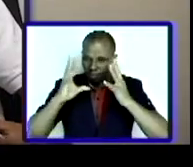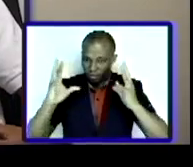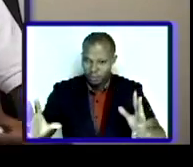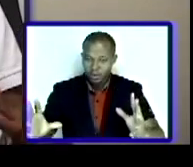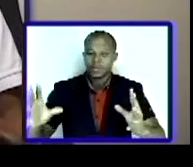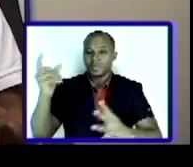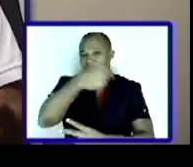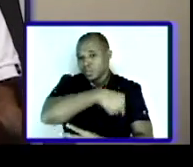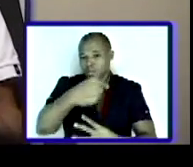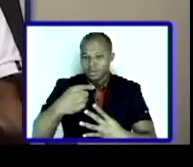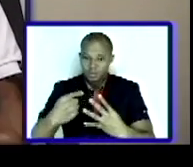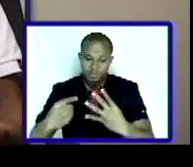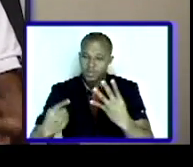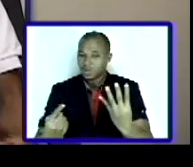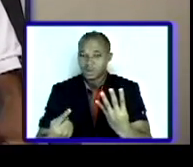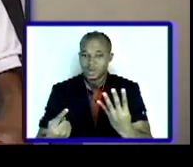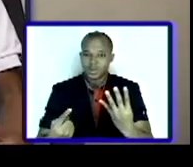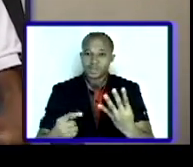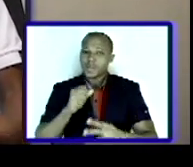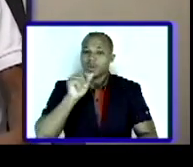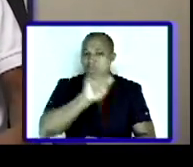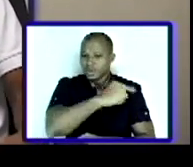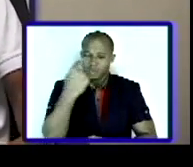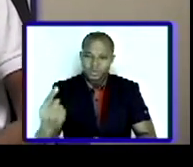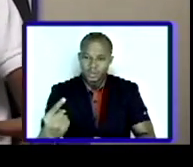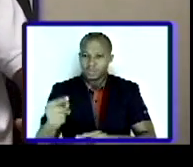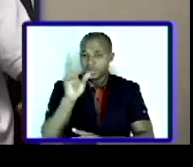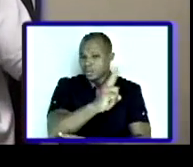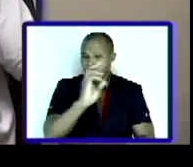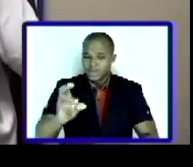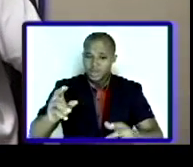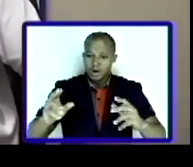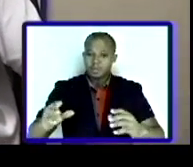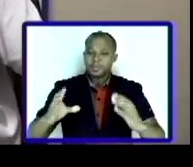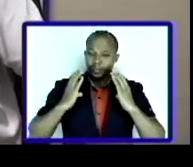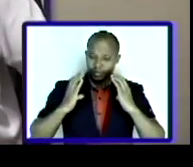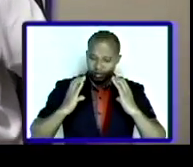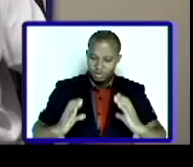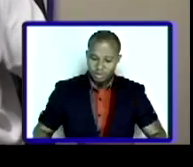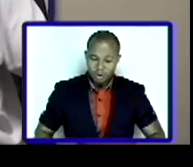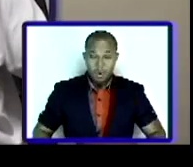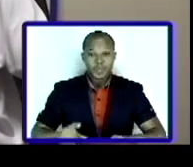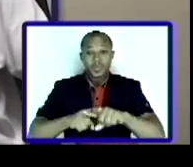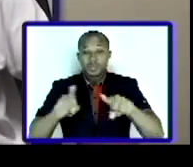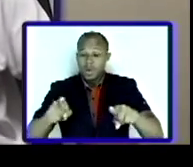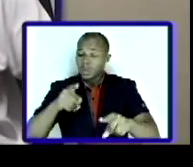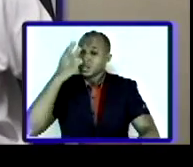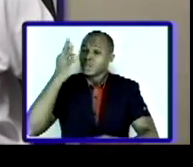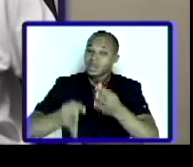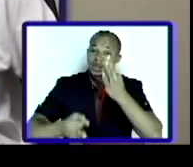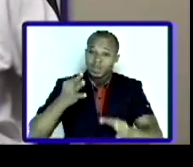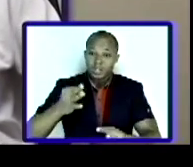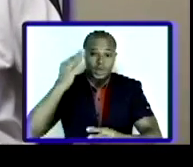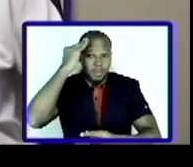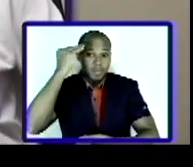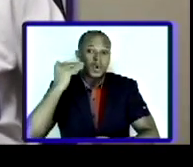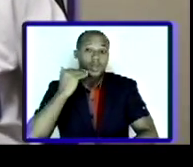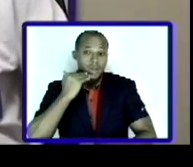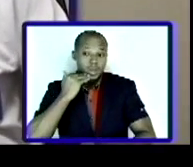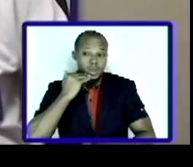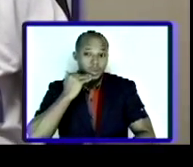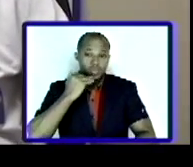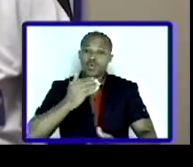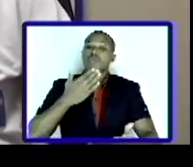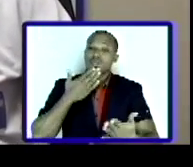que c'est pas seulement handicap physique qui capable empêcher avancer empêcher progresser mais de vous gagner capacité mentale ou capable n'est-ce